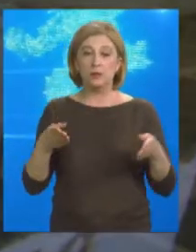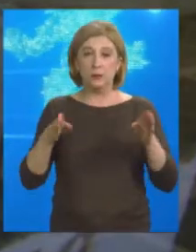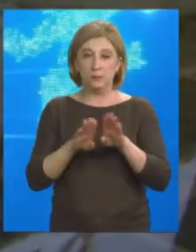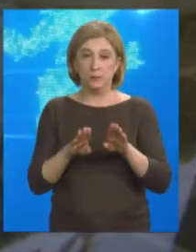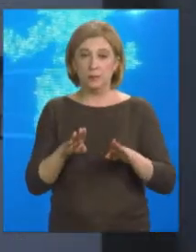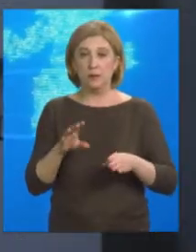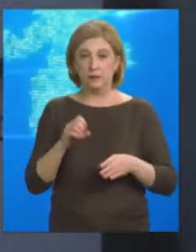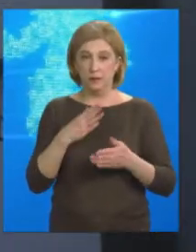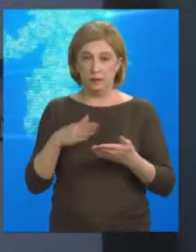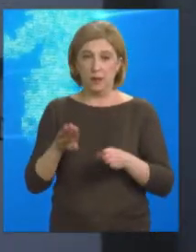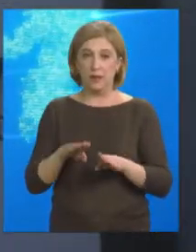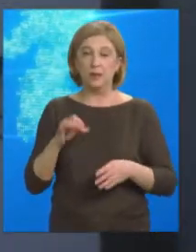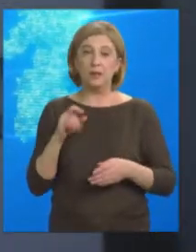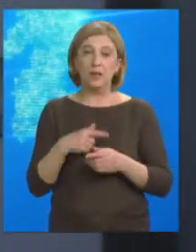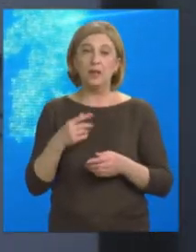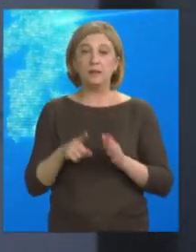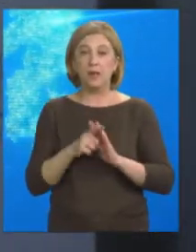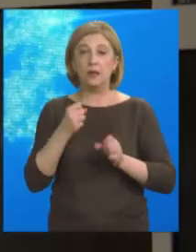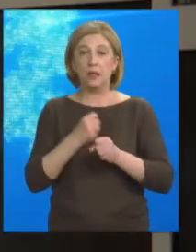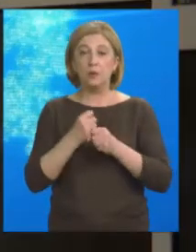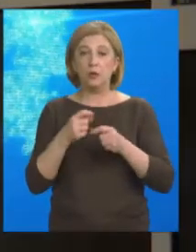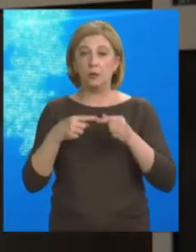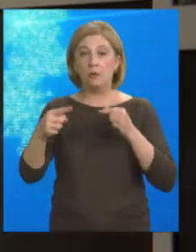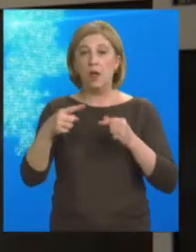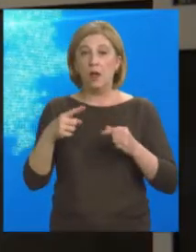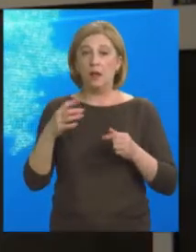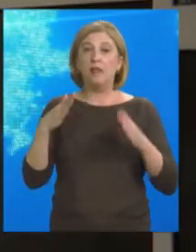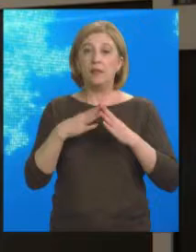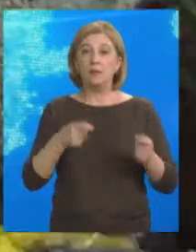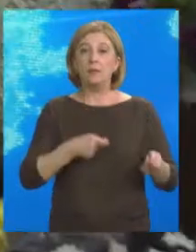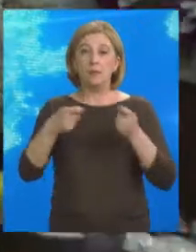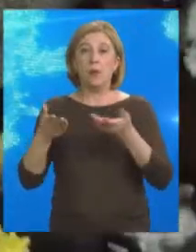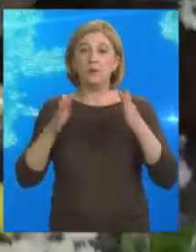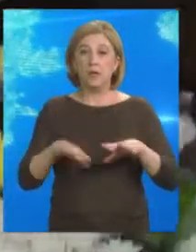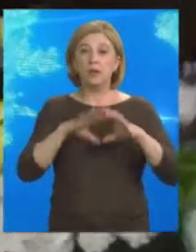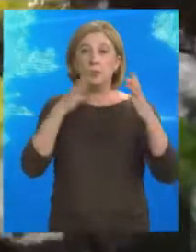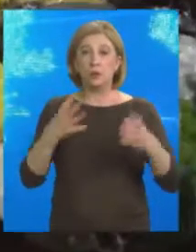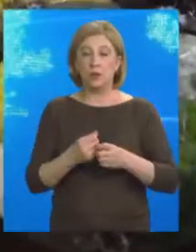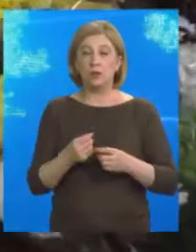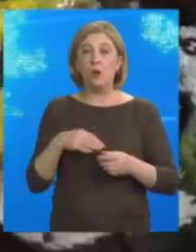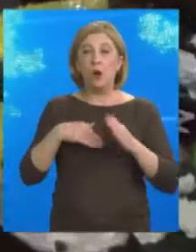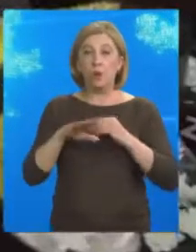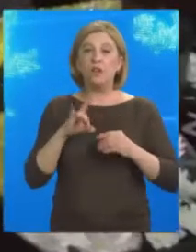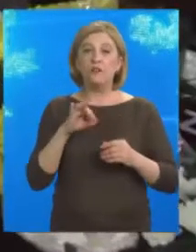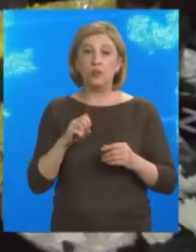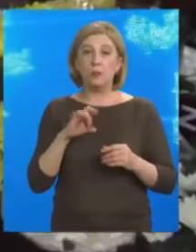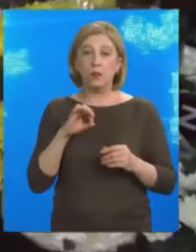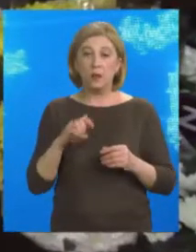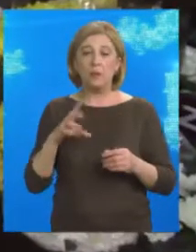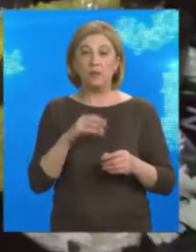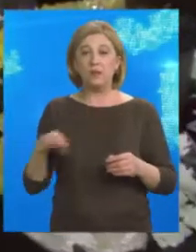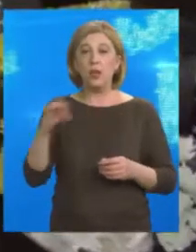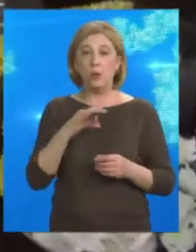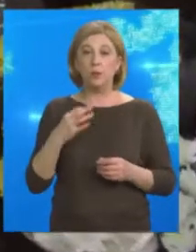и вовсе закрылись или стали работать удаленно, доставляют на дом остатки букетов. Уйти в режим онлайн пришлось флористам по всей